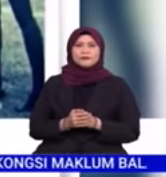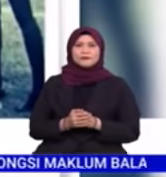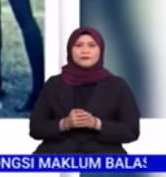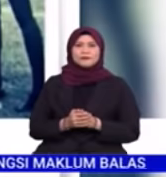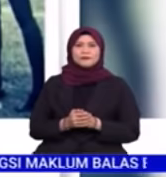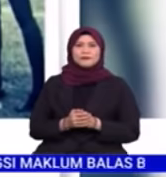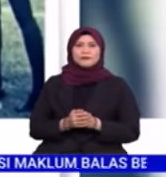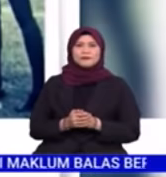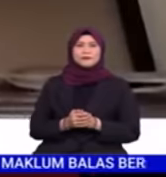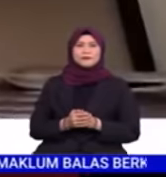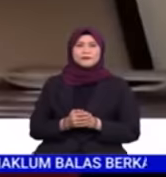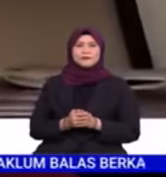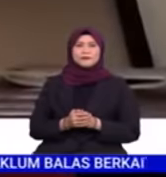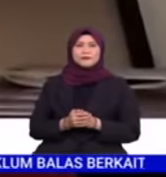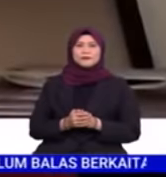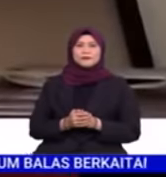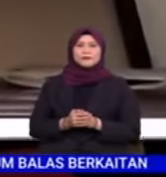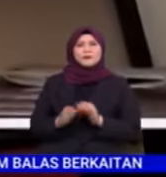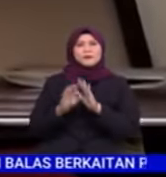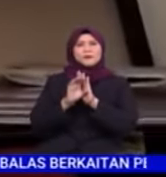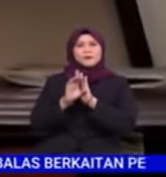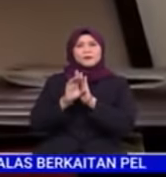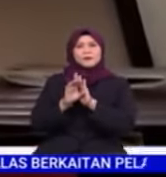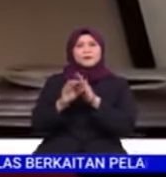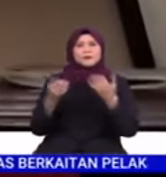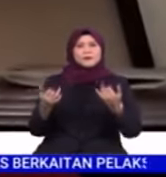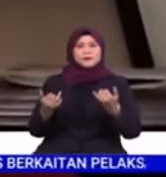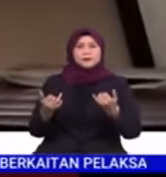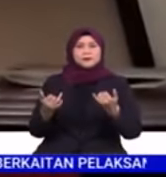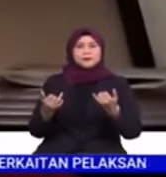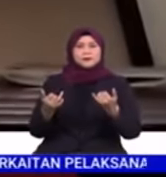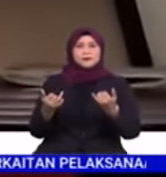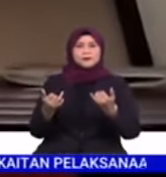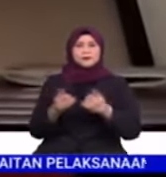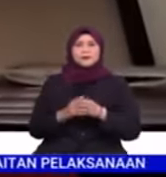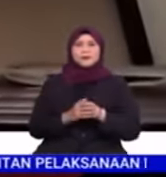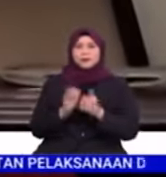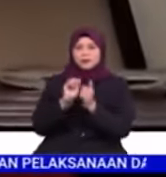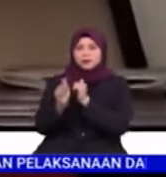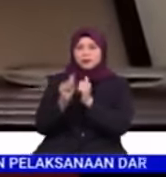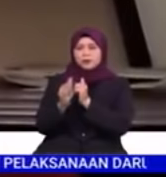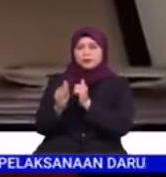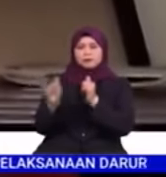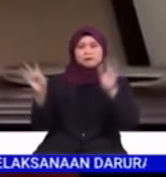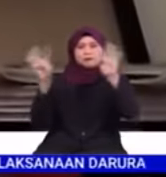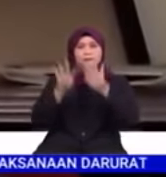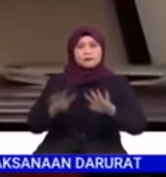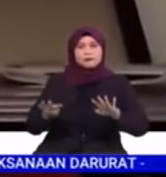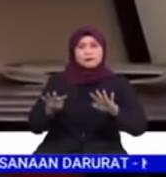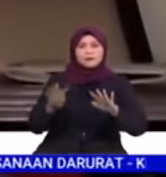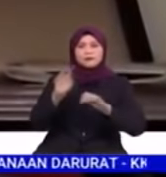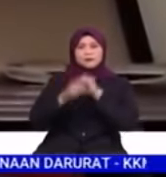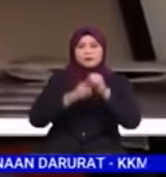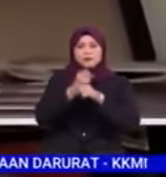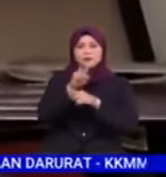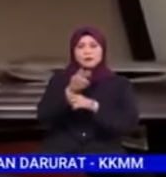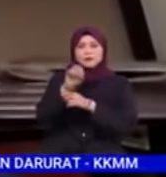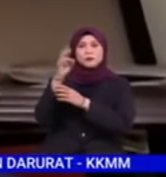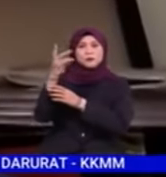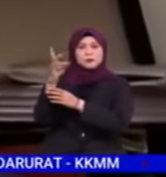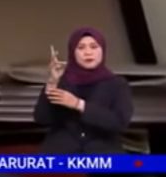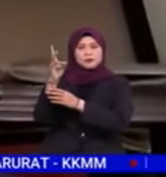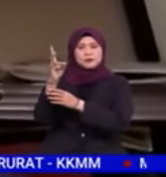hai hai Hai tentunya yang paling hampir kita beli lihat ketika Soekamti 2017 yang lalu